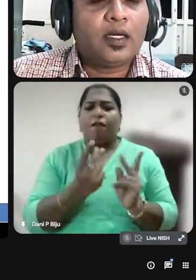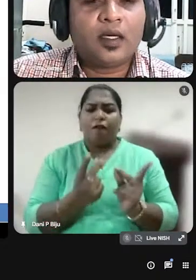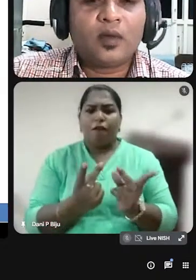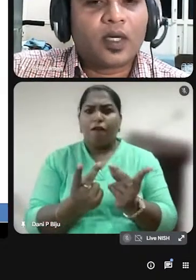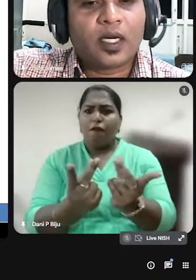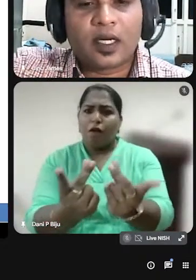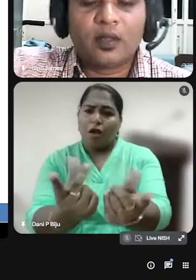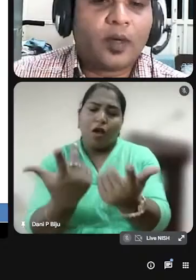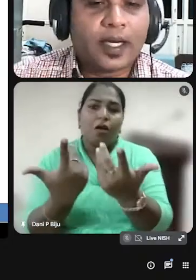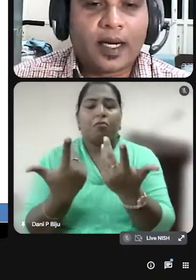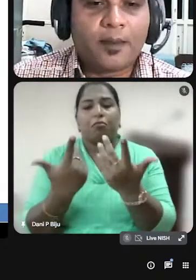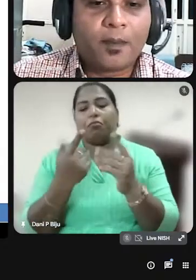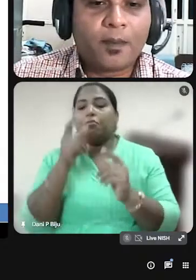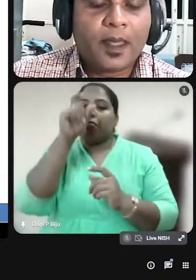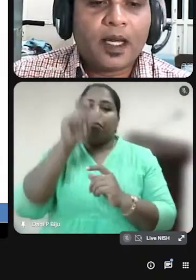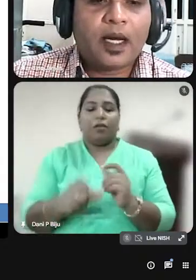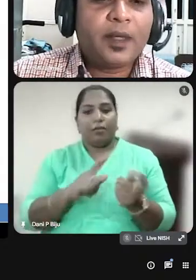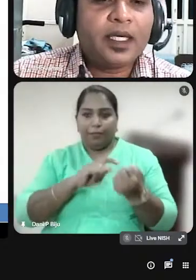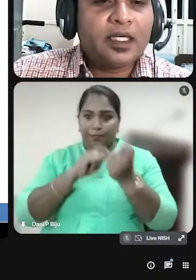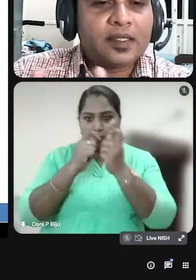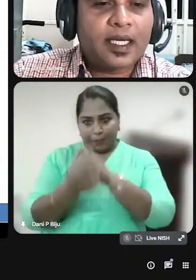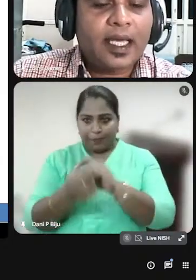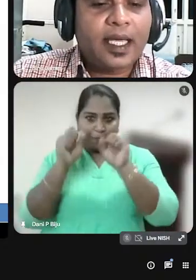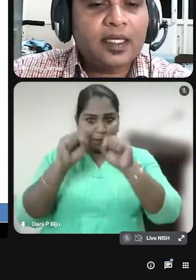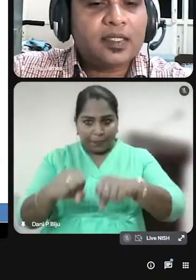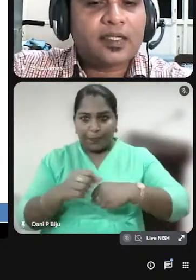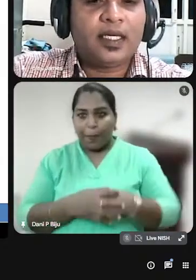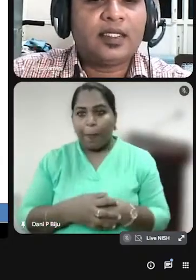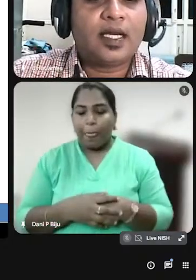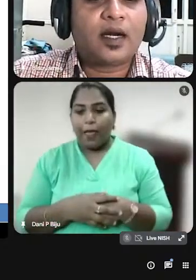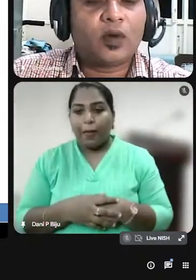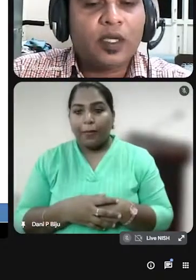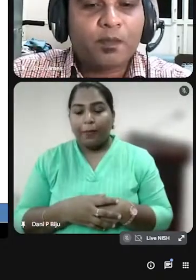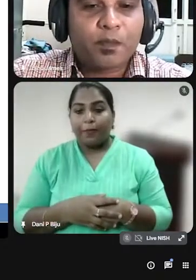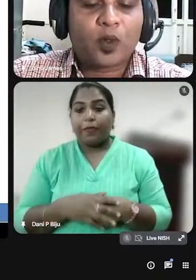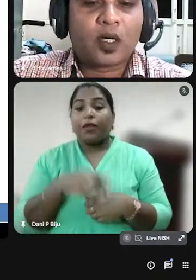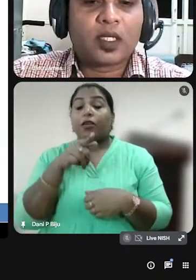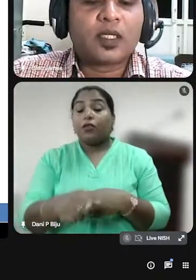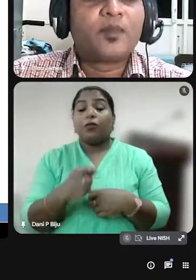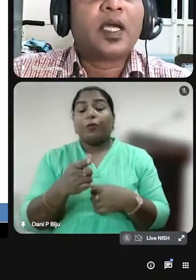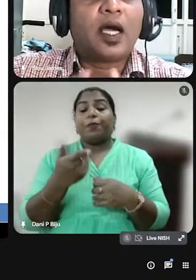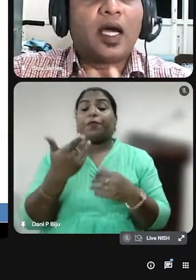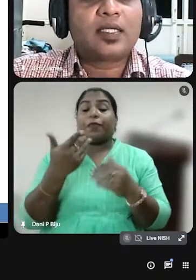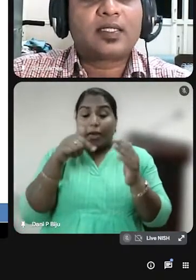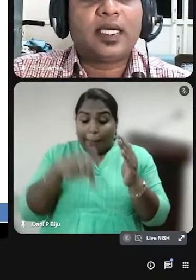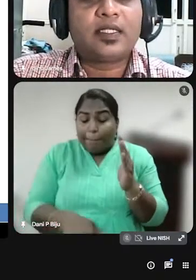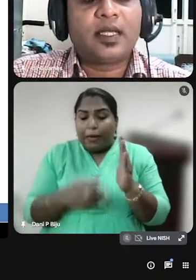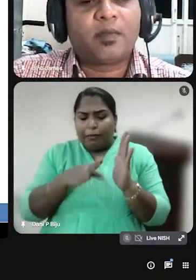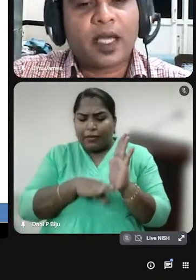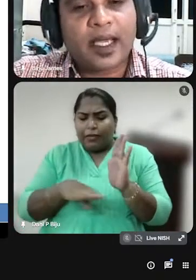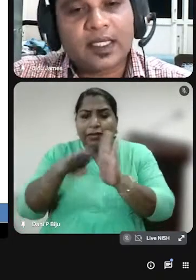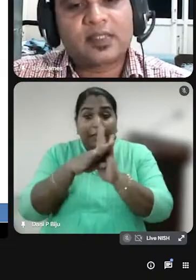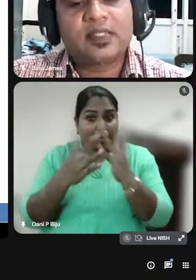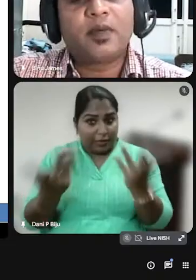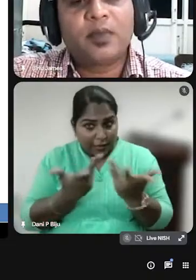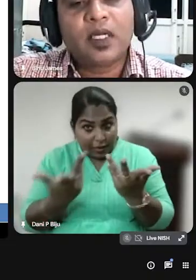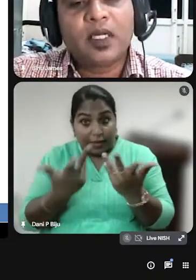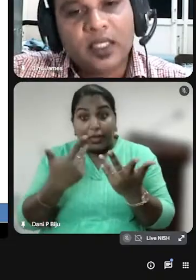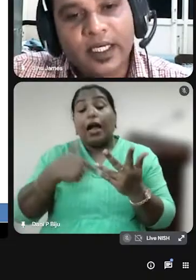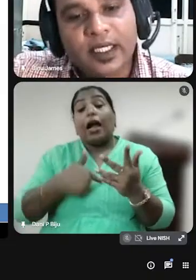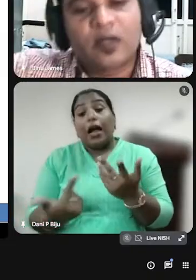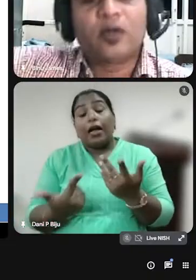ഈ രോഗി കടന്നു പോയേക്കാം. അപ്പൊ ഈ ഏത് സ്റ്റേജിലാണോ ഇപ്പോൾ ഉള്ളത് ആ സ്റ്റേജിനെ